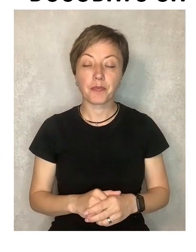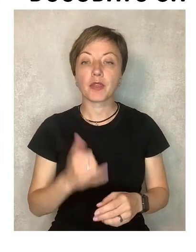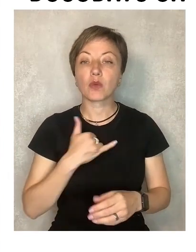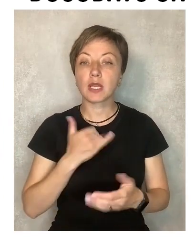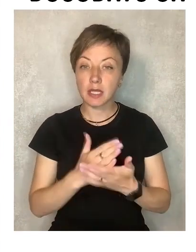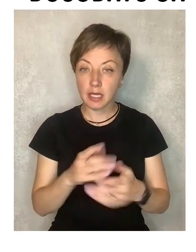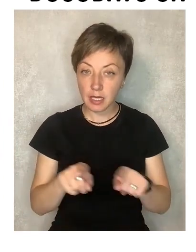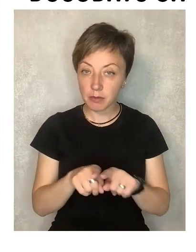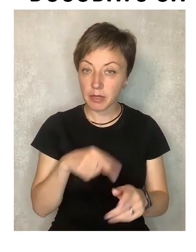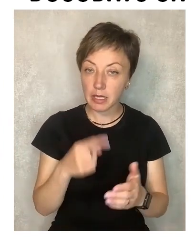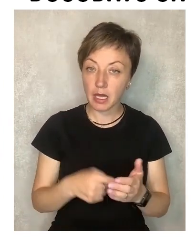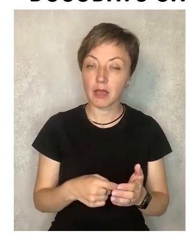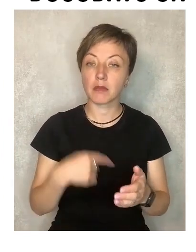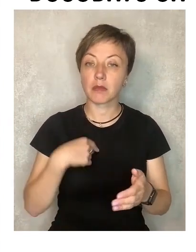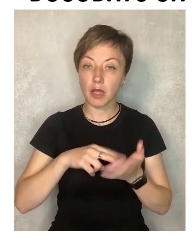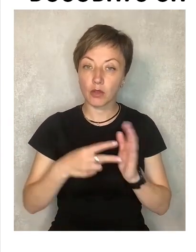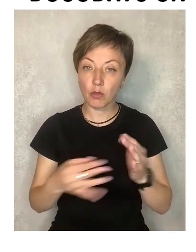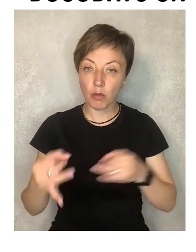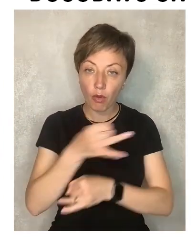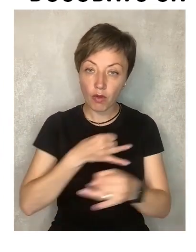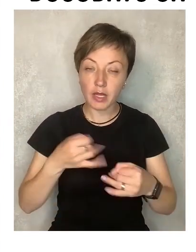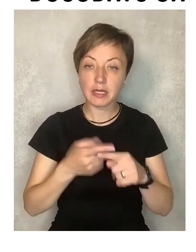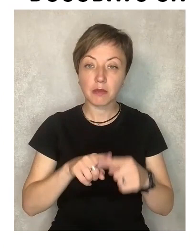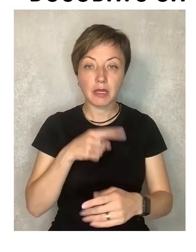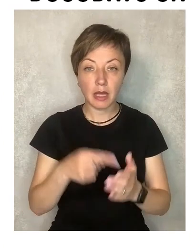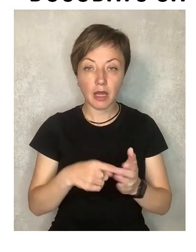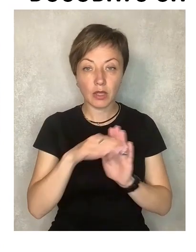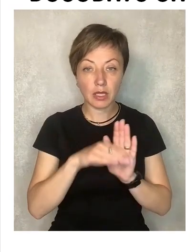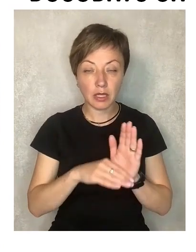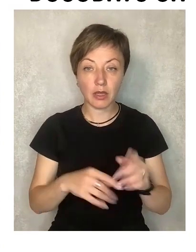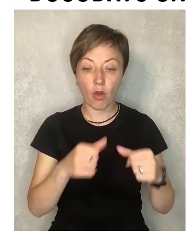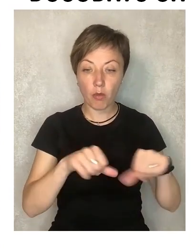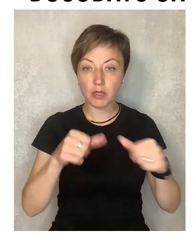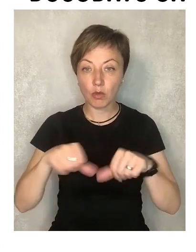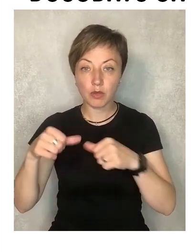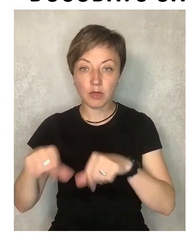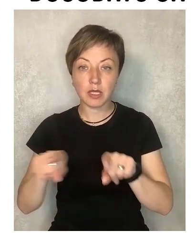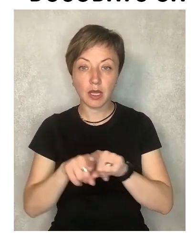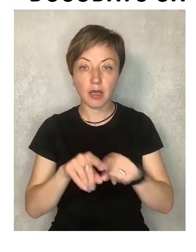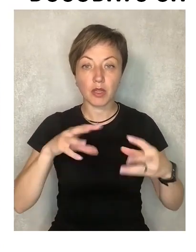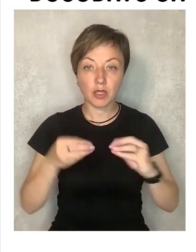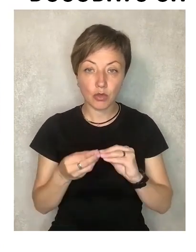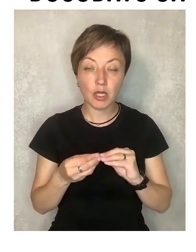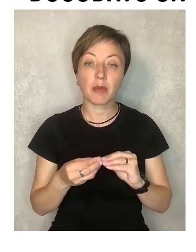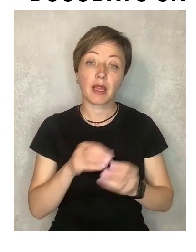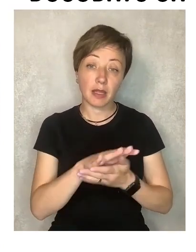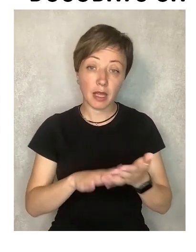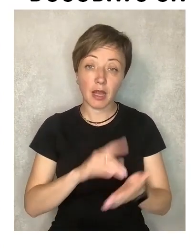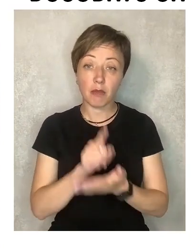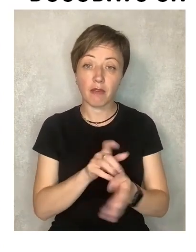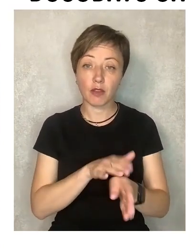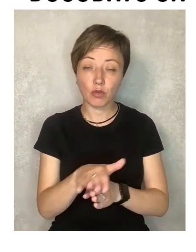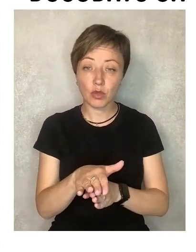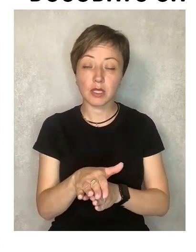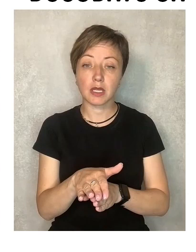ми збираємось їх проговорити. Ці питання пройшли отакі комісії з отакими рішеннями. І далі має відбутись, власне, там, не